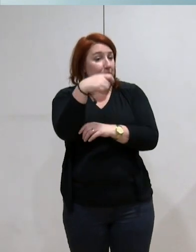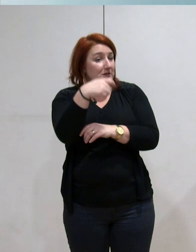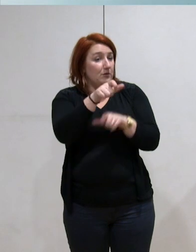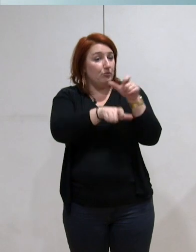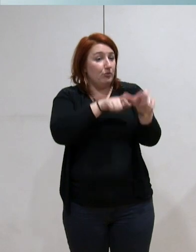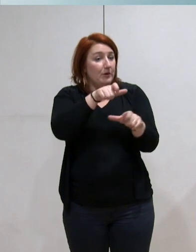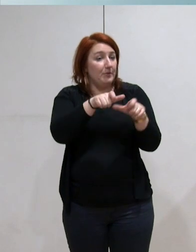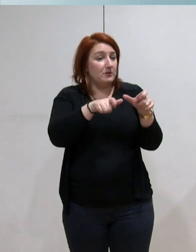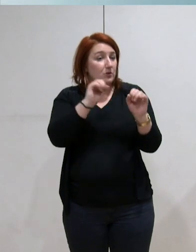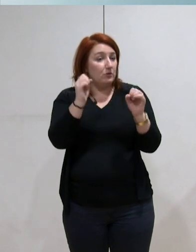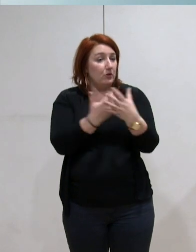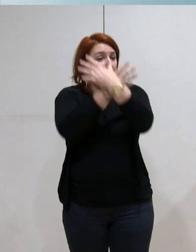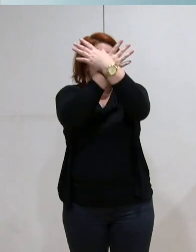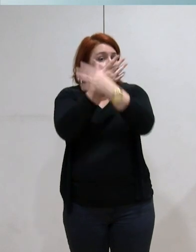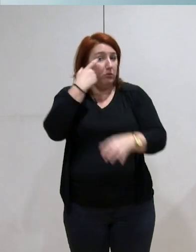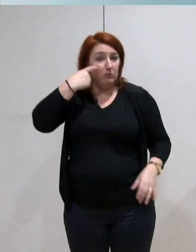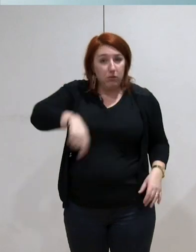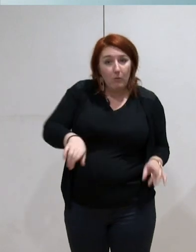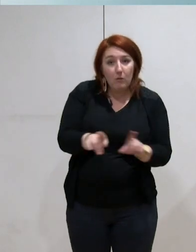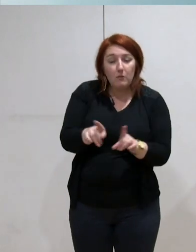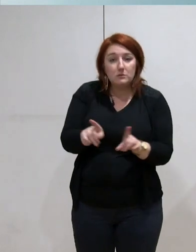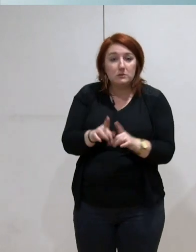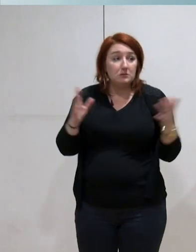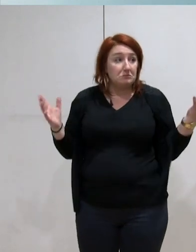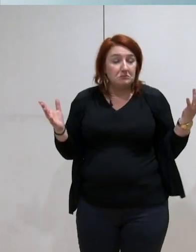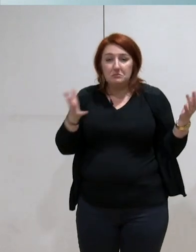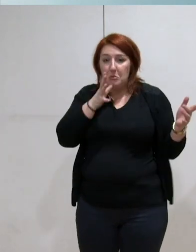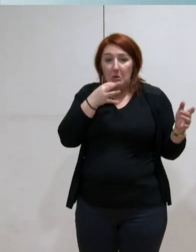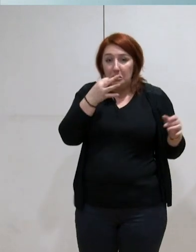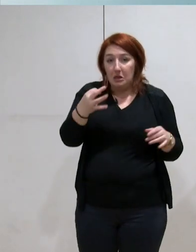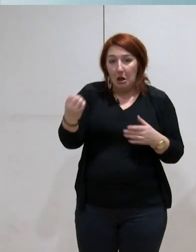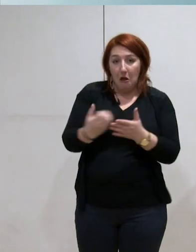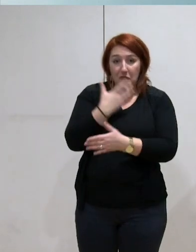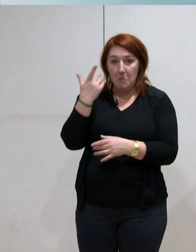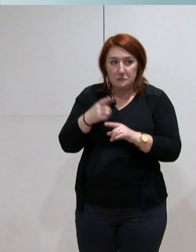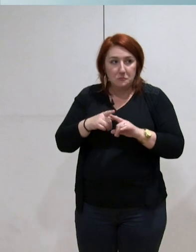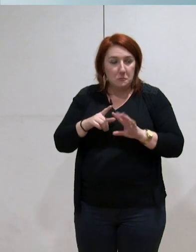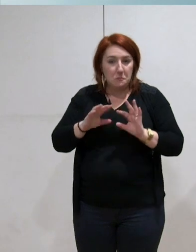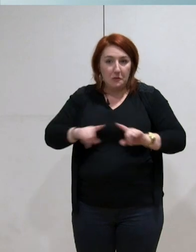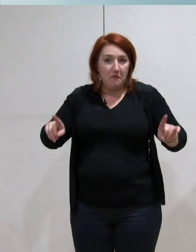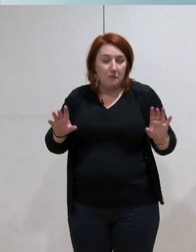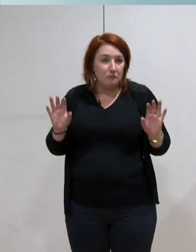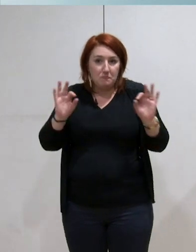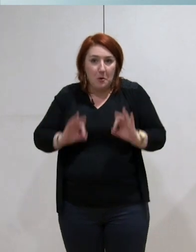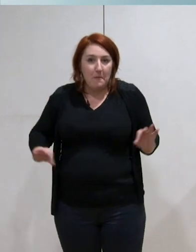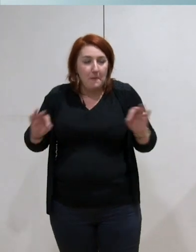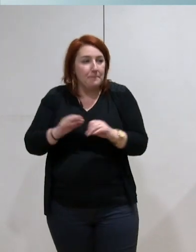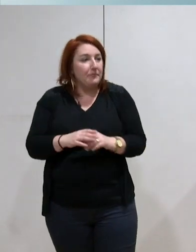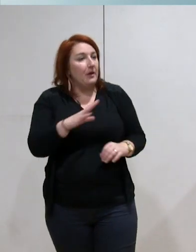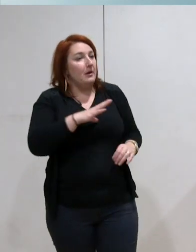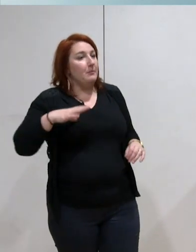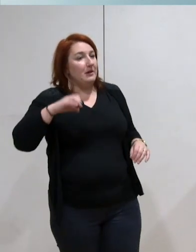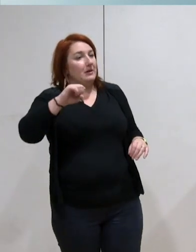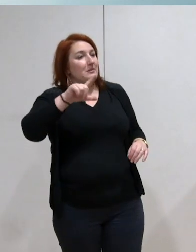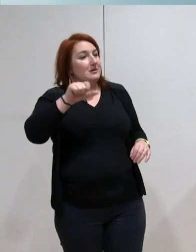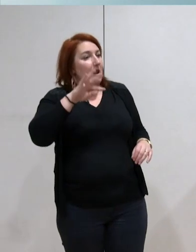personnel de la métropole euh ne peuvent aujourd'hui corroborer n'avant pas d'information en ce sens madame Salah oui je voudrais